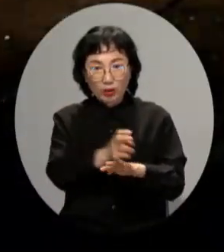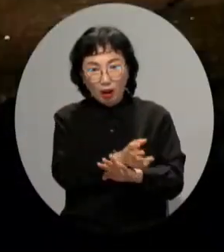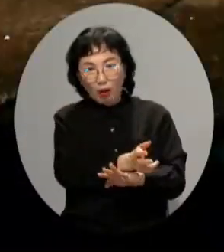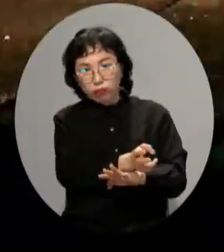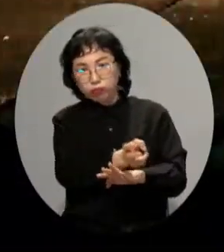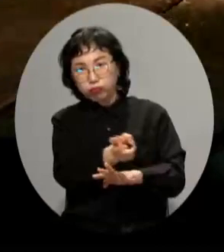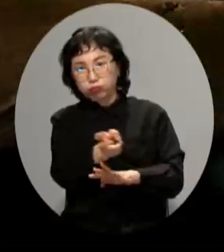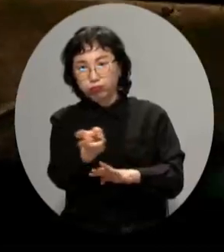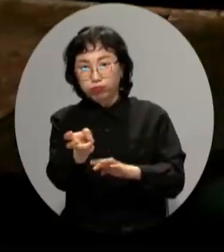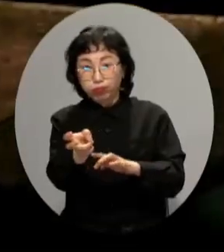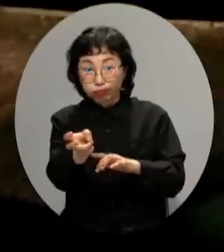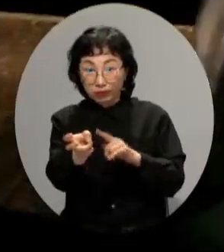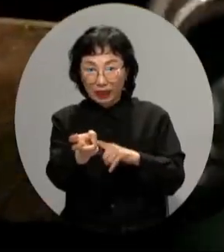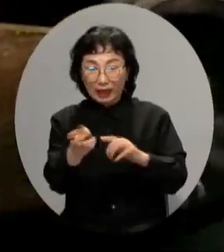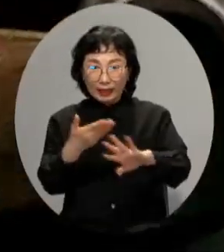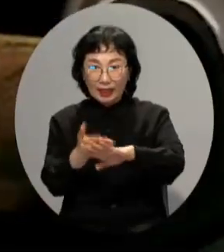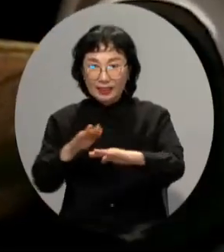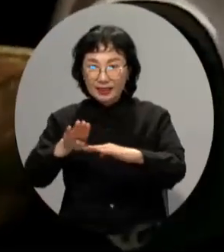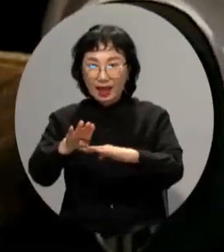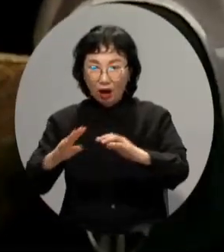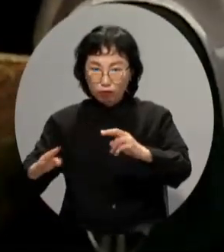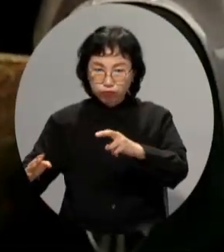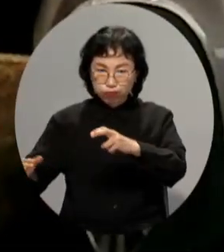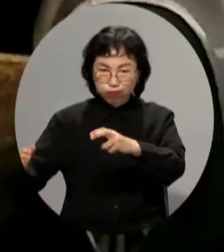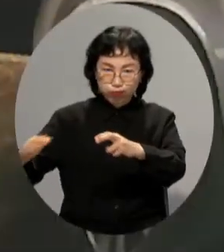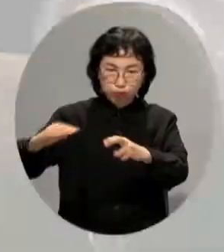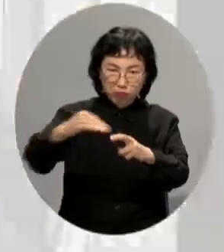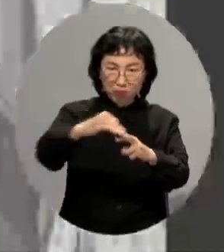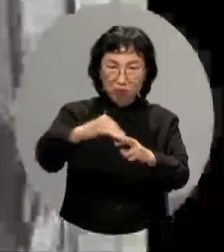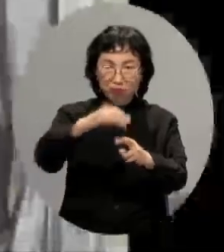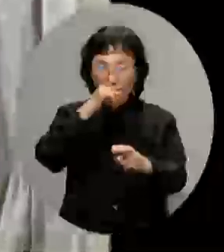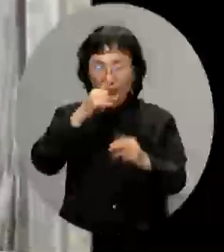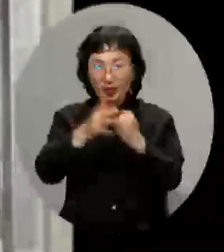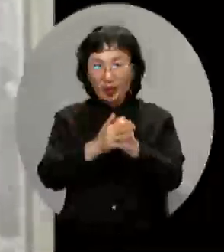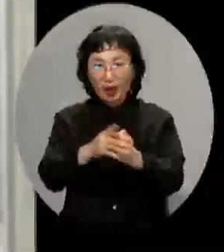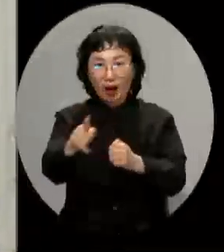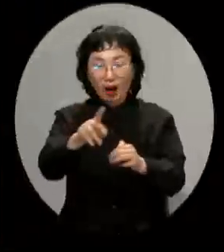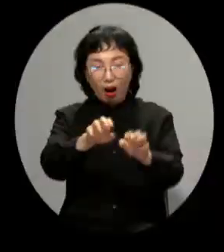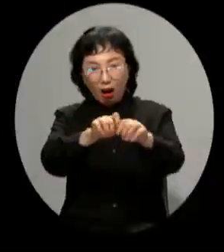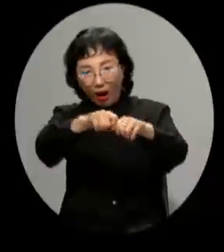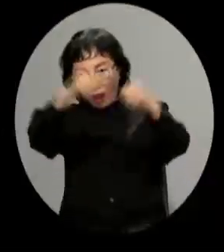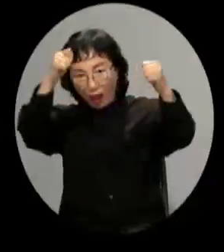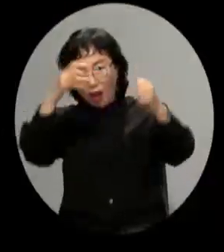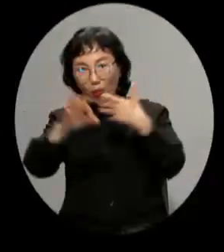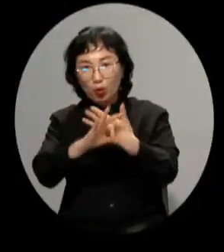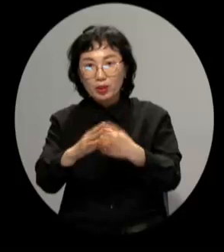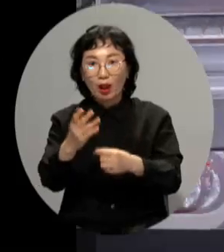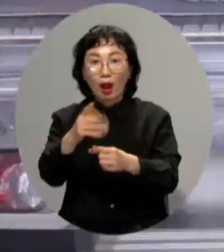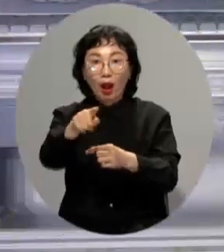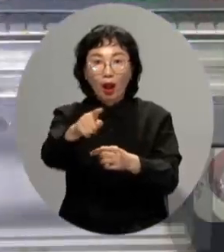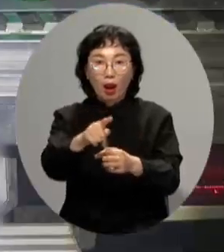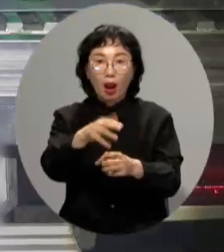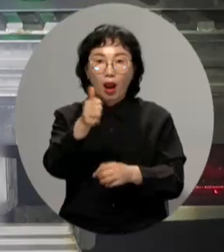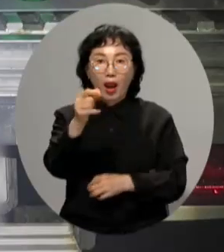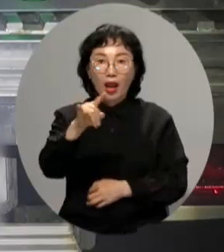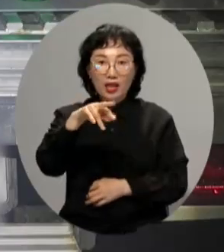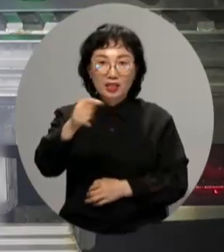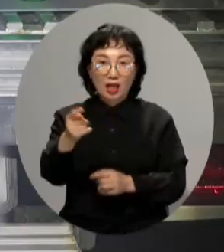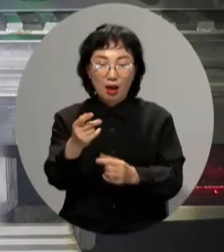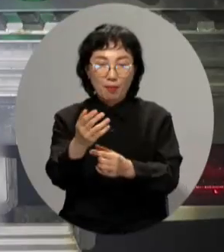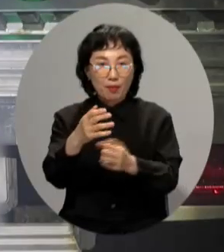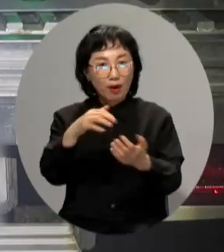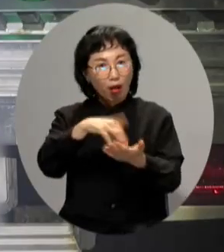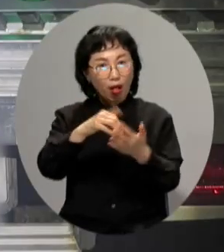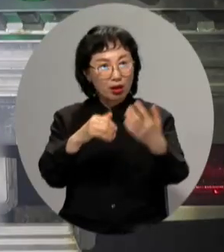이탈하려 하자 다른 승용차 한 대가 가로막습니다 화물칸을 열어보니 해삼 10여 톤과 공기통이